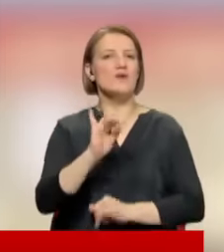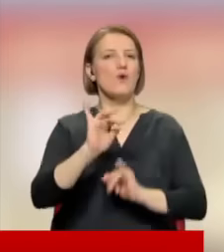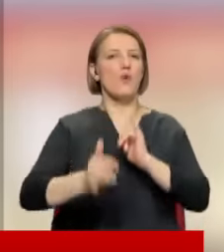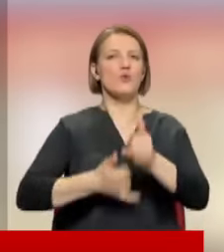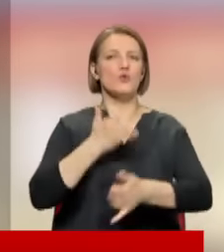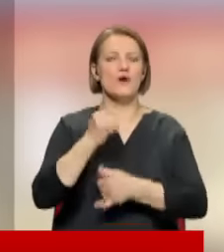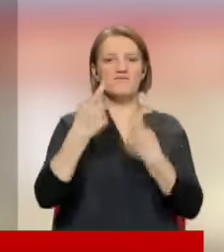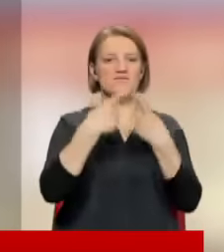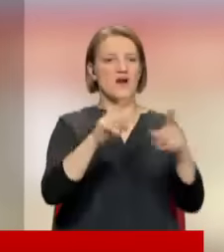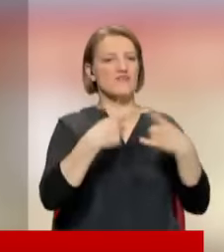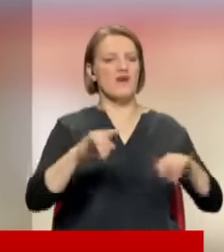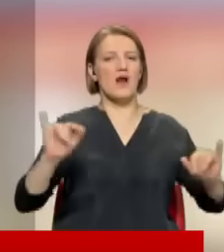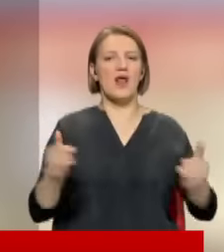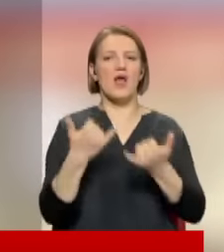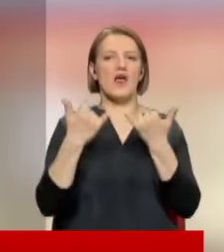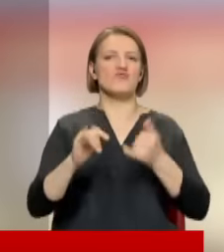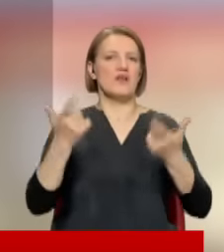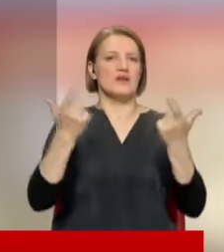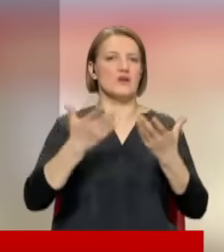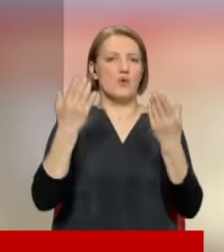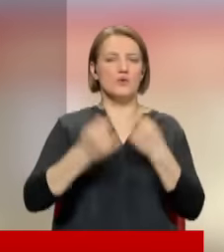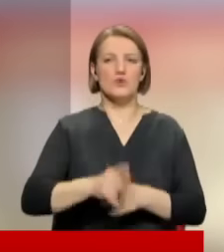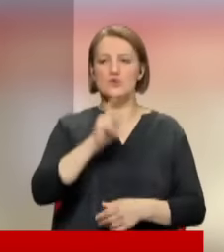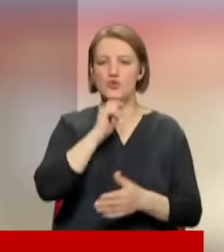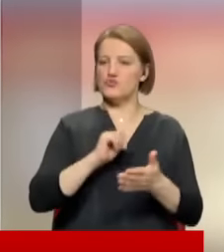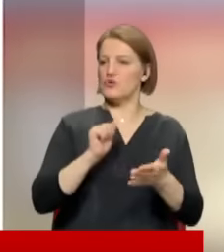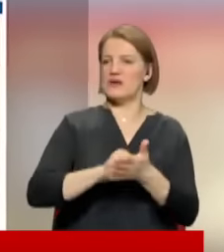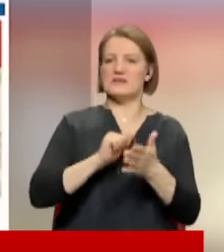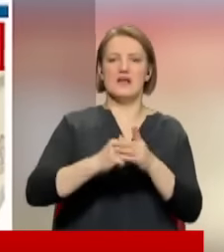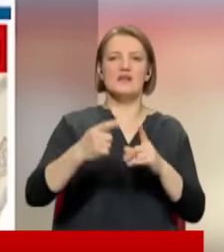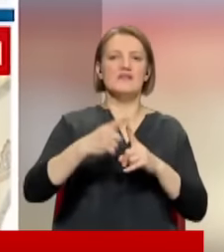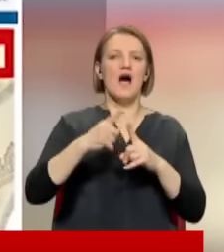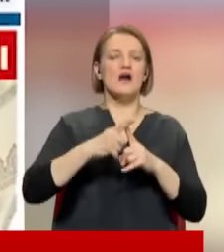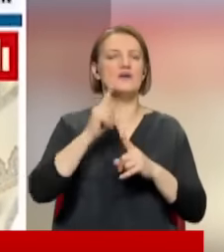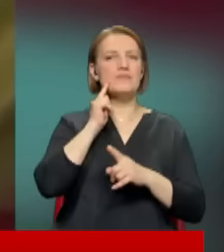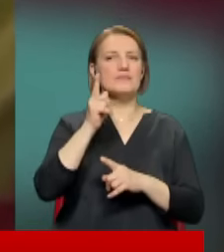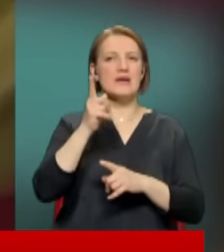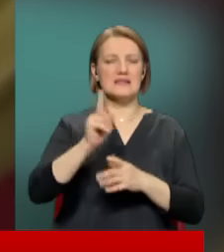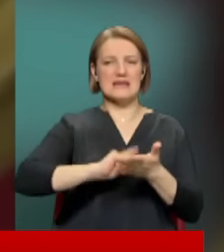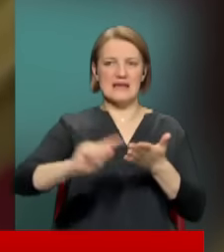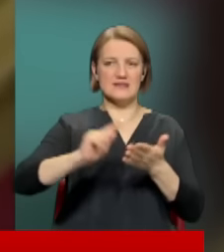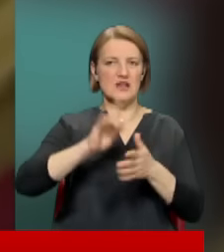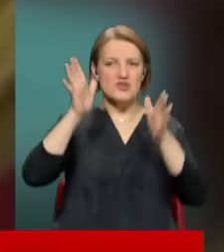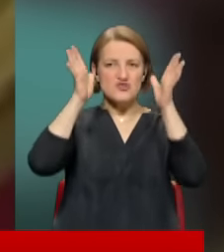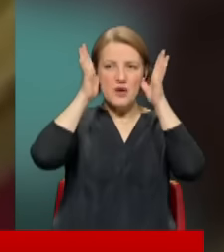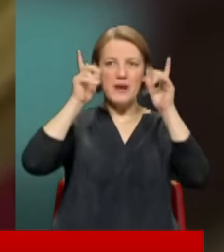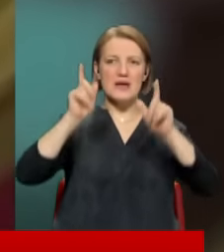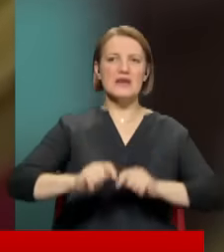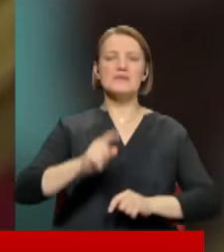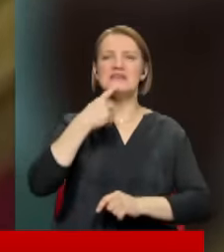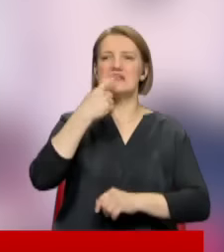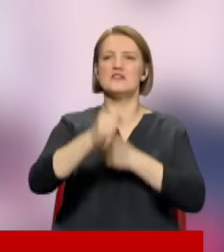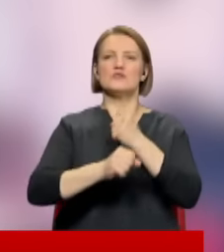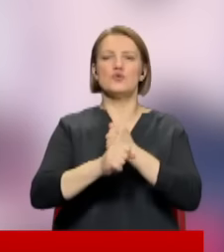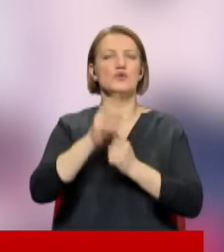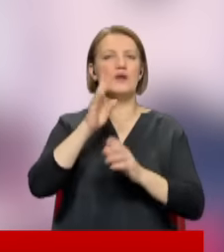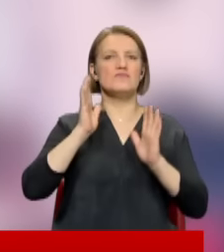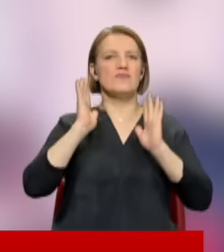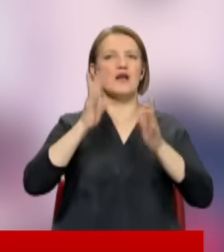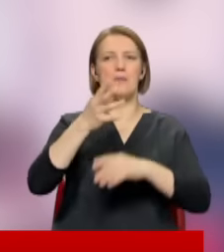kadar farklı eğlencelerin mekanı oldu. Sözcü gazetesinden Tarık Işık'ın haberine göre camilerde yapılan yıl sonu